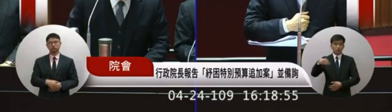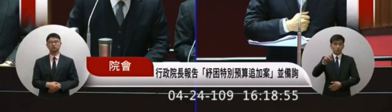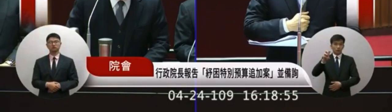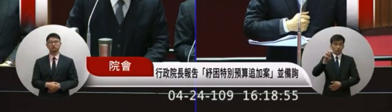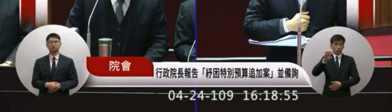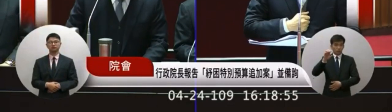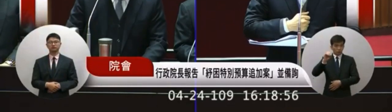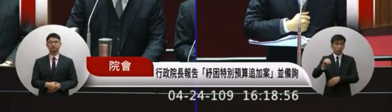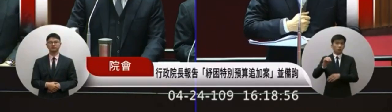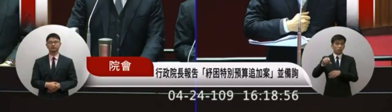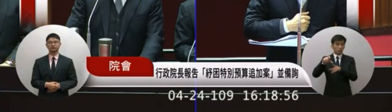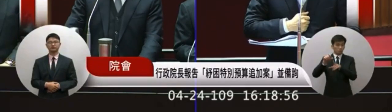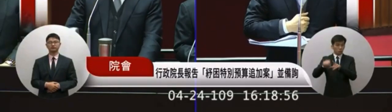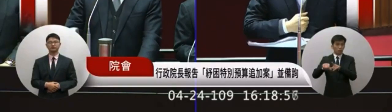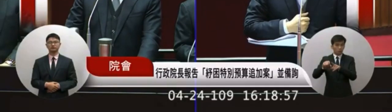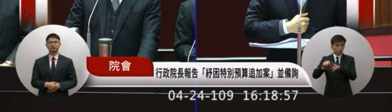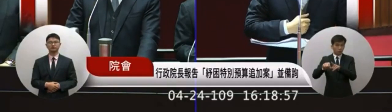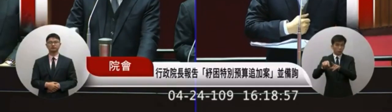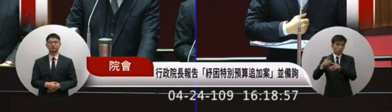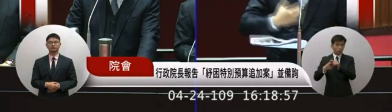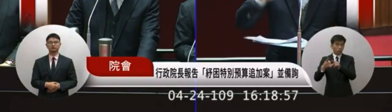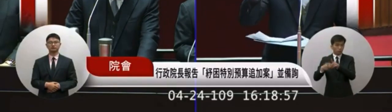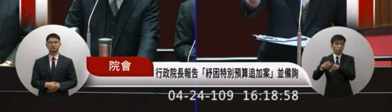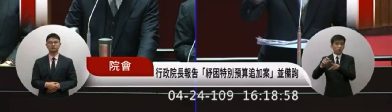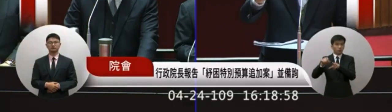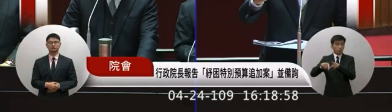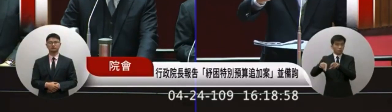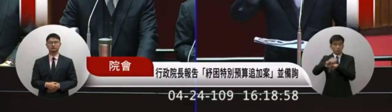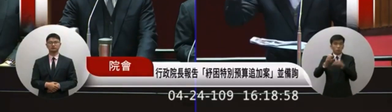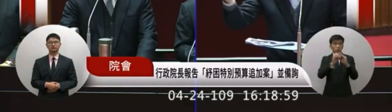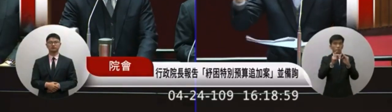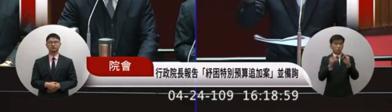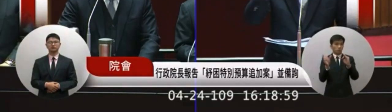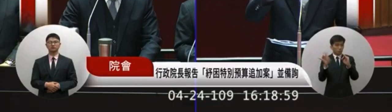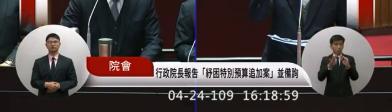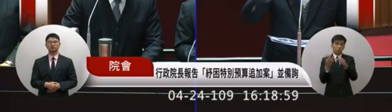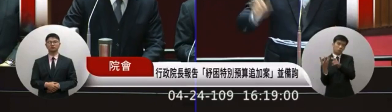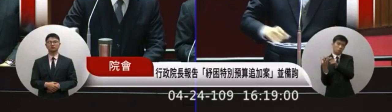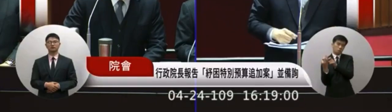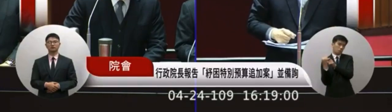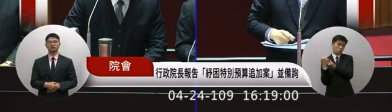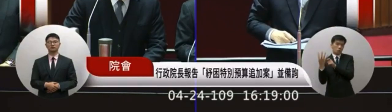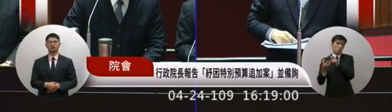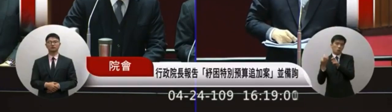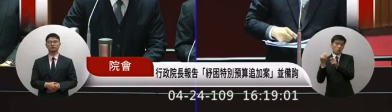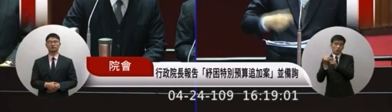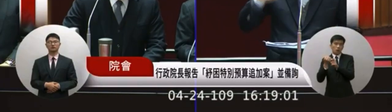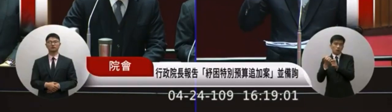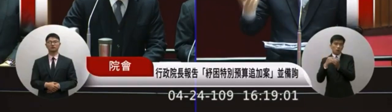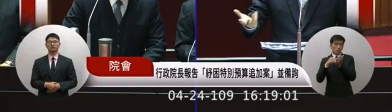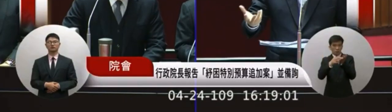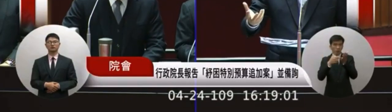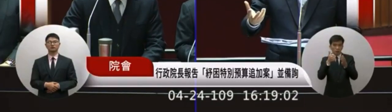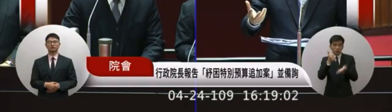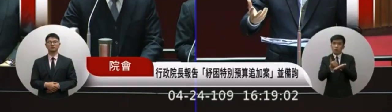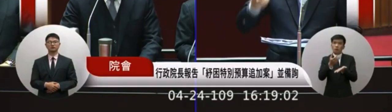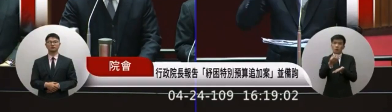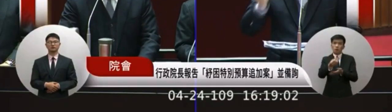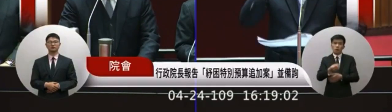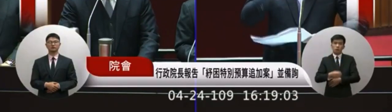130万家的中小企业贷款孤儿，历史这么多年来跟银行借不到钱，我跟你